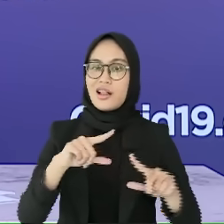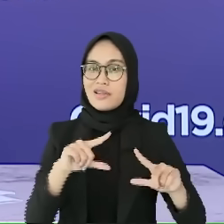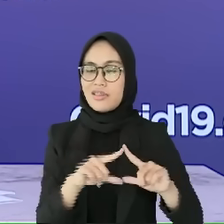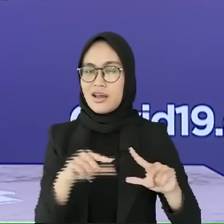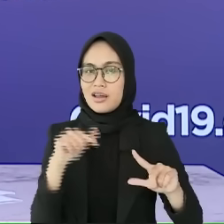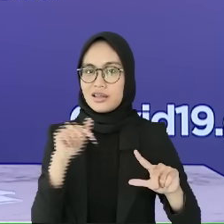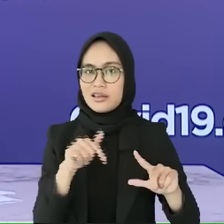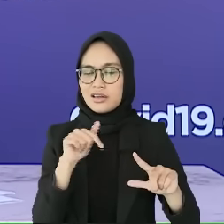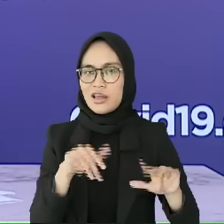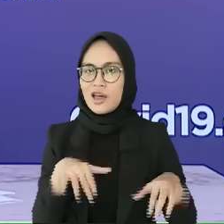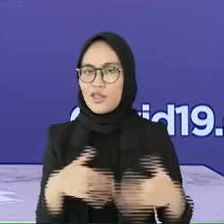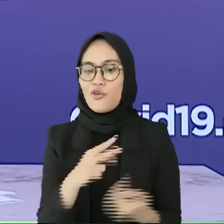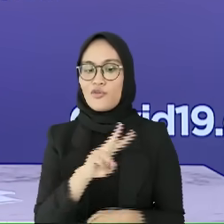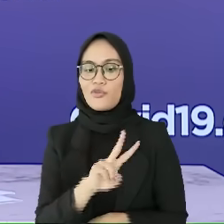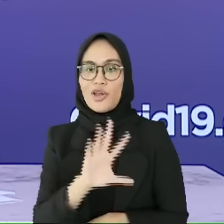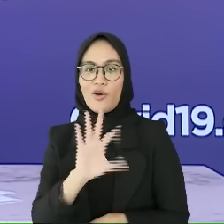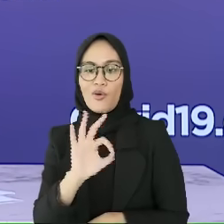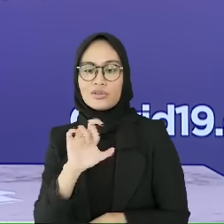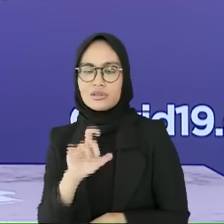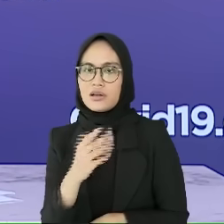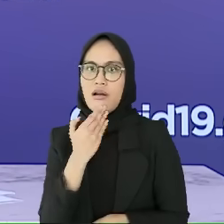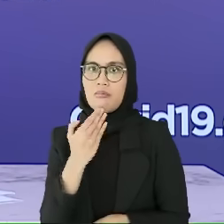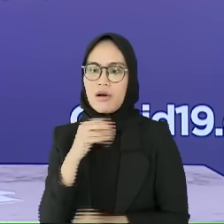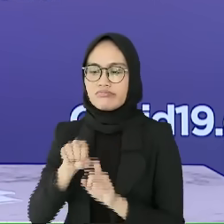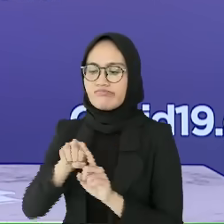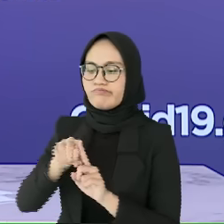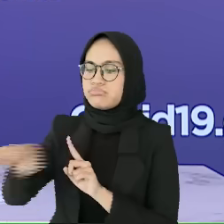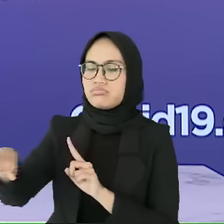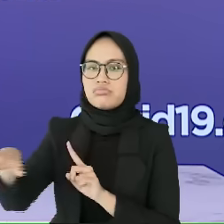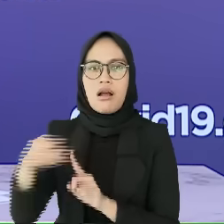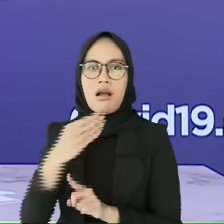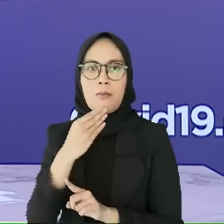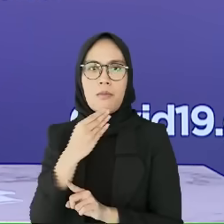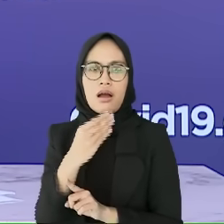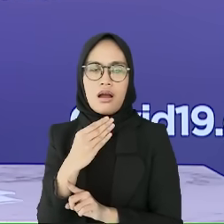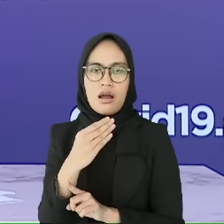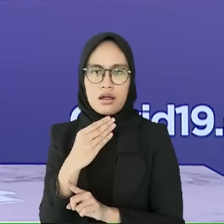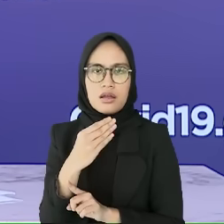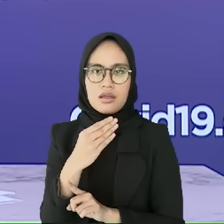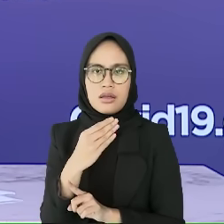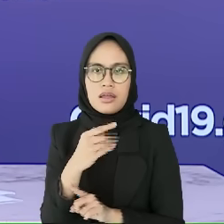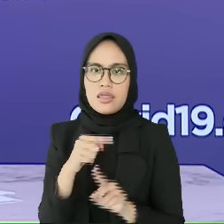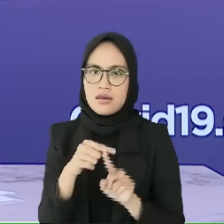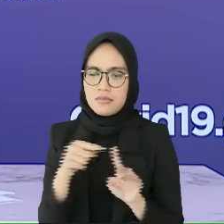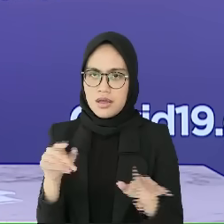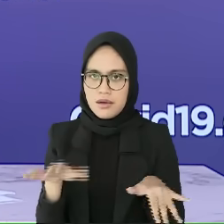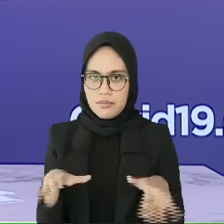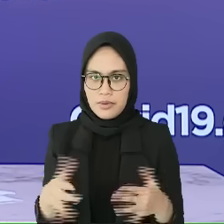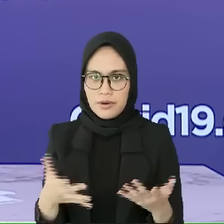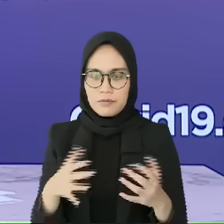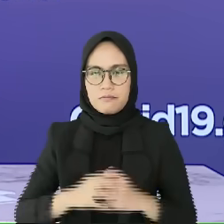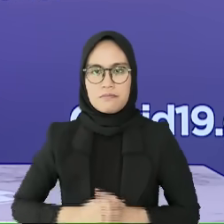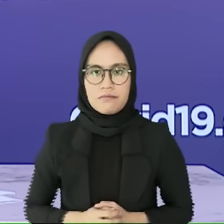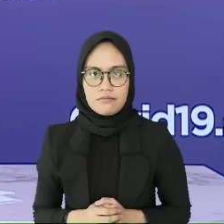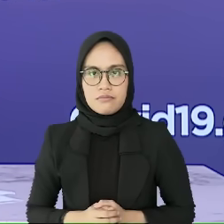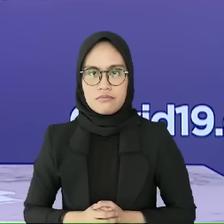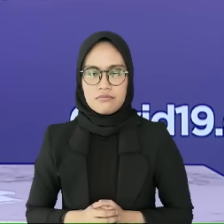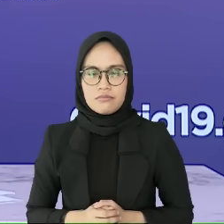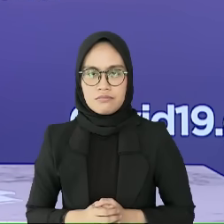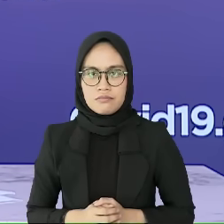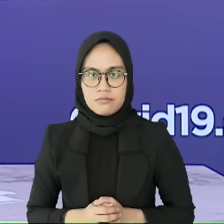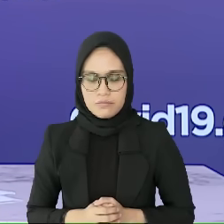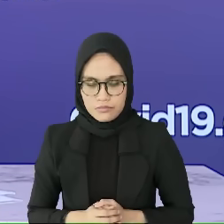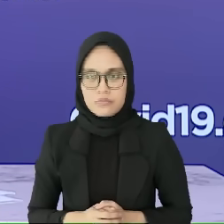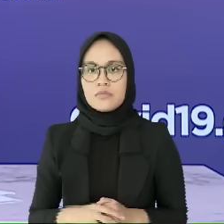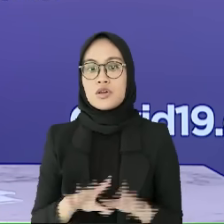atau VOC bersifat lebih menular dari varian aslinya, namun kita juga tidak bisa melupakan bahwa kenaikan